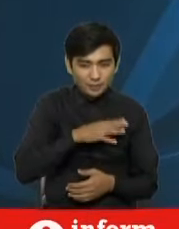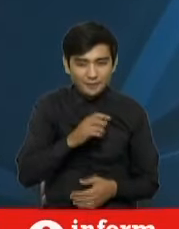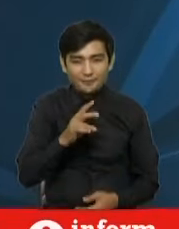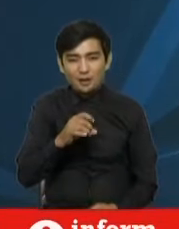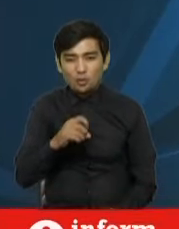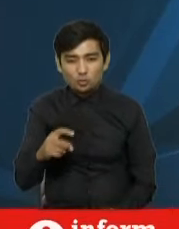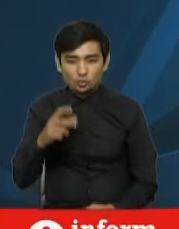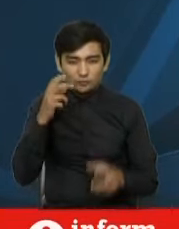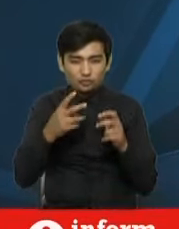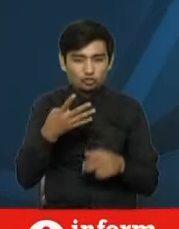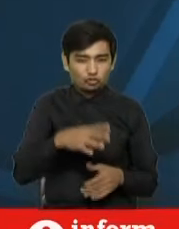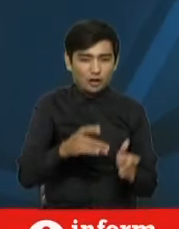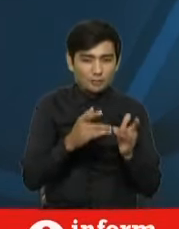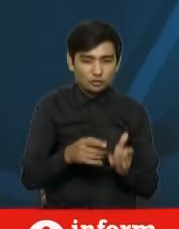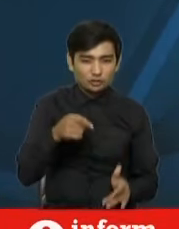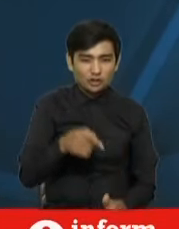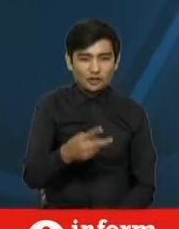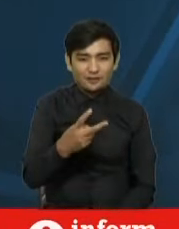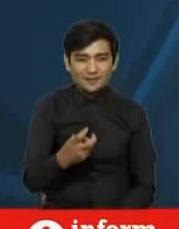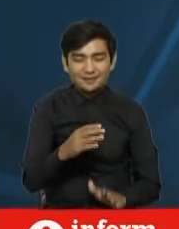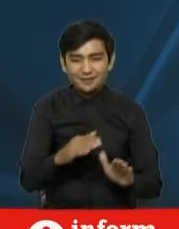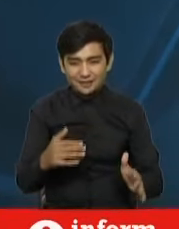университеті 4 жатақханасына 1200 баланы